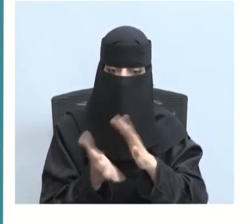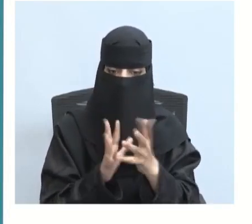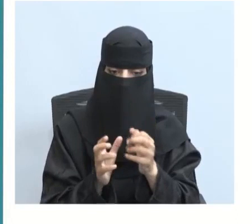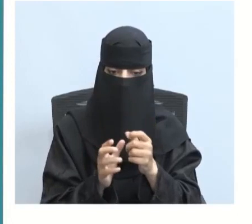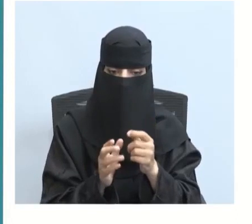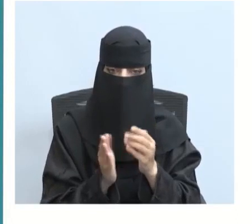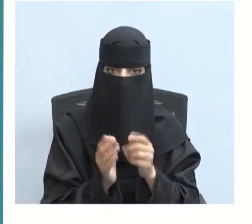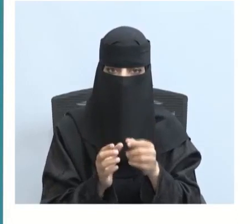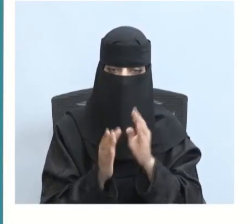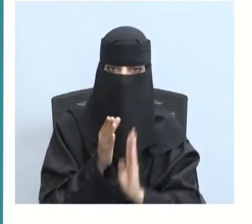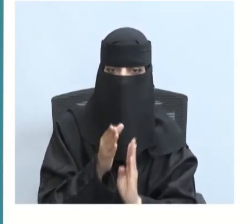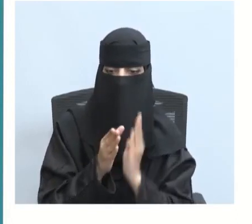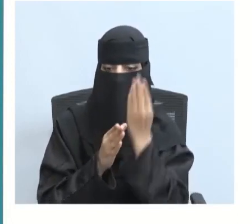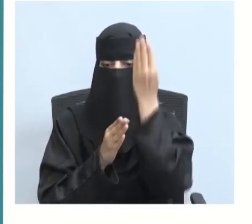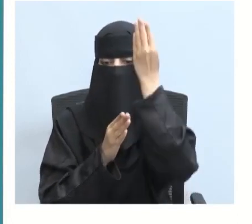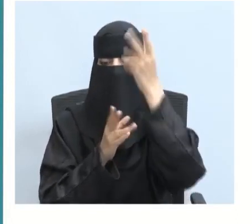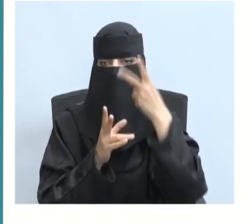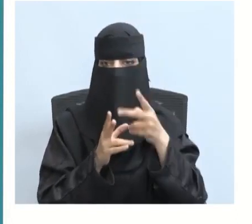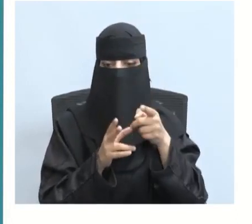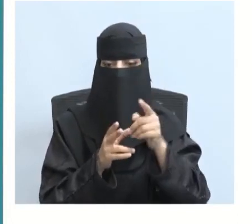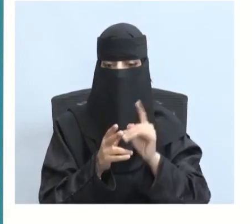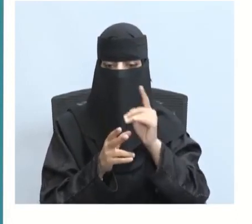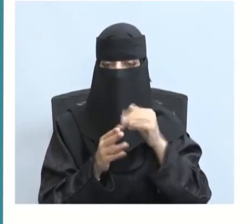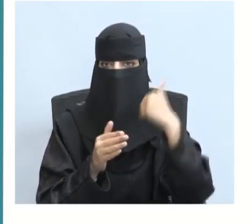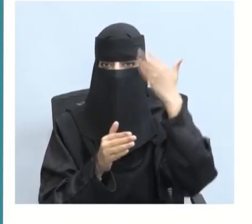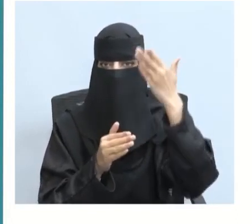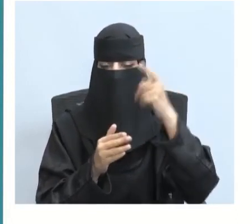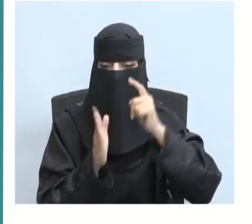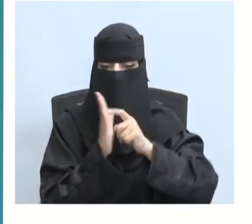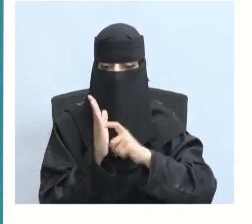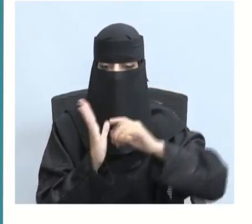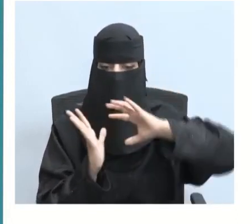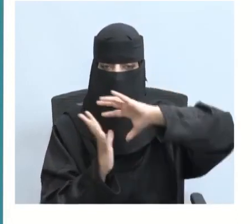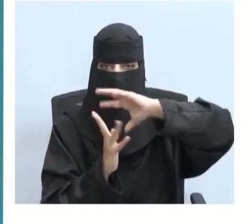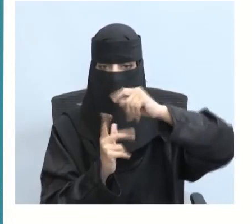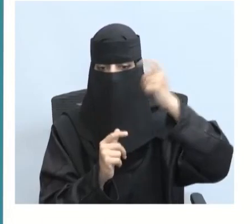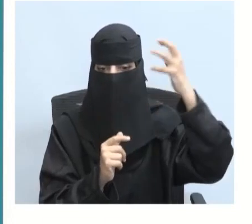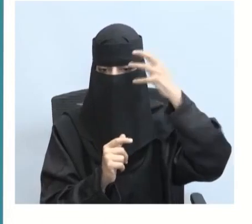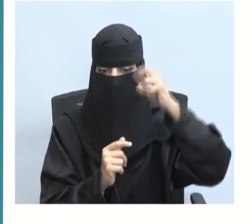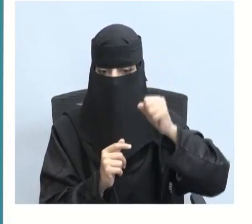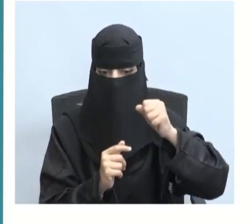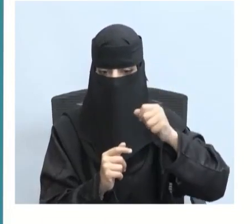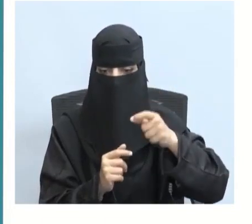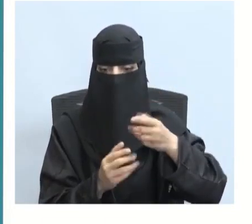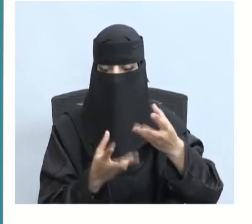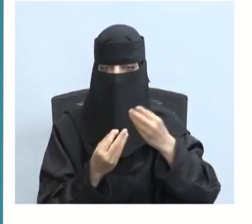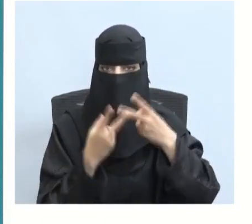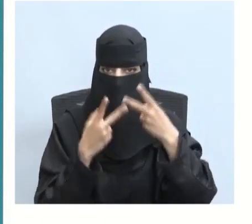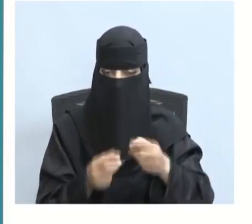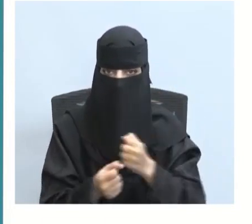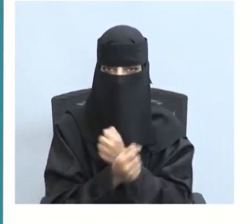المركبه الفضائيه التي تسافر بها عبر النظام الشمسي على الطاقه اللازمه